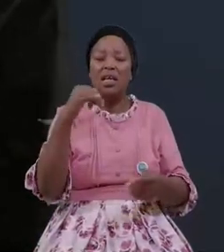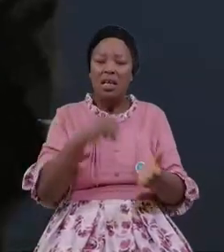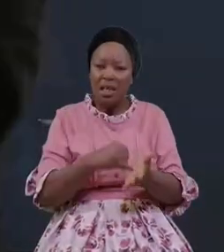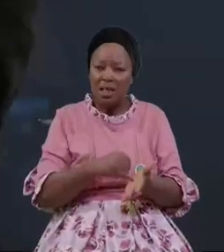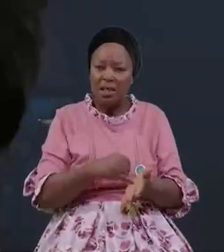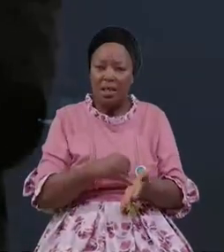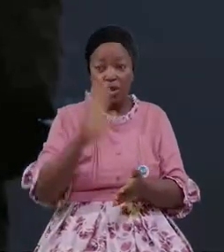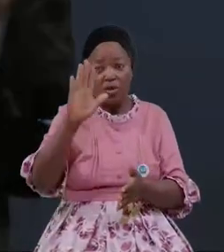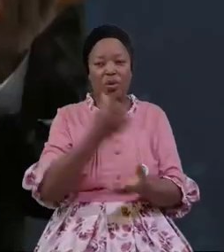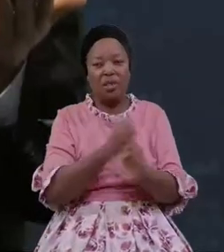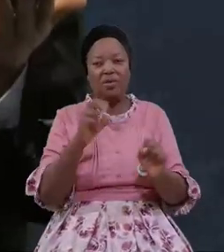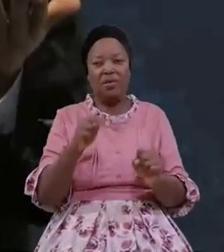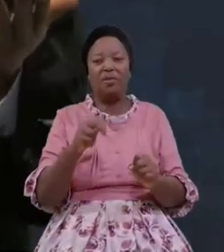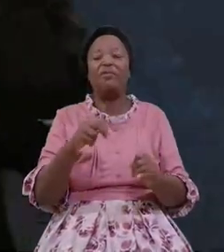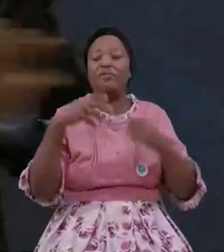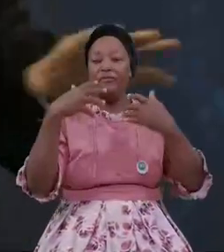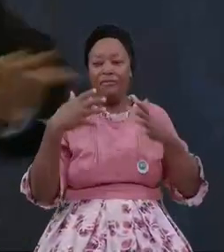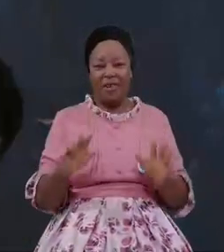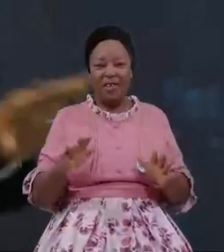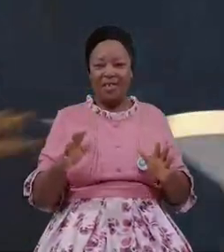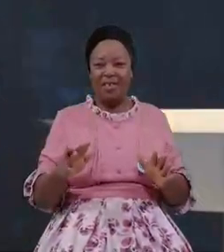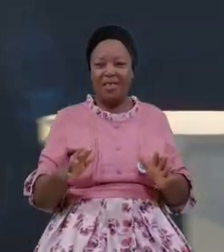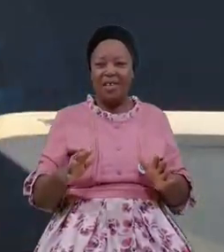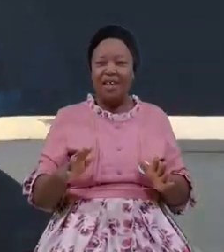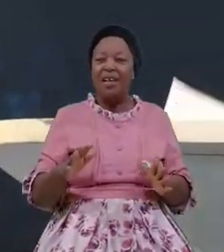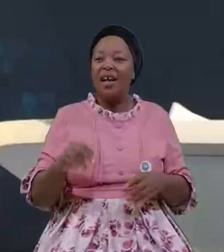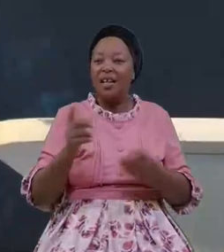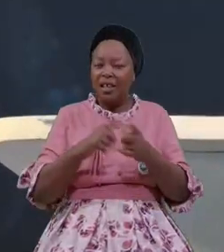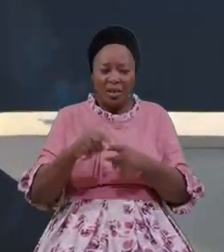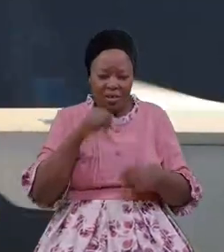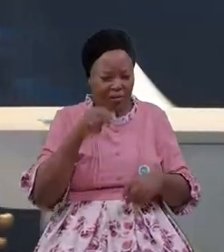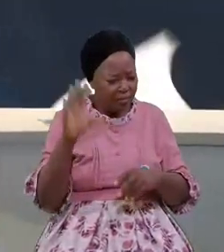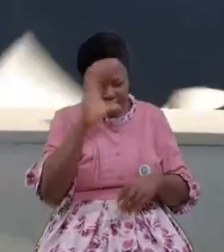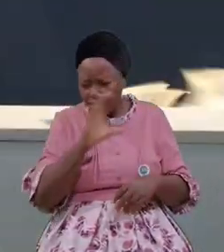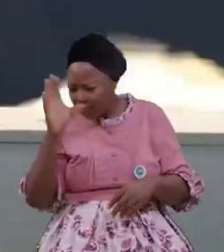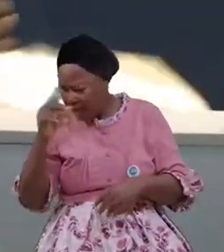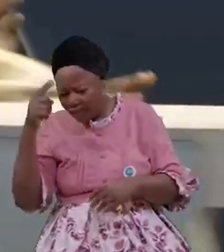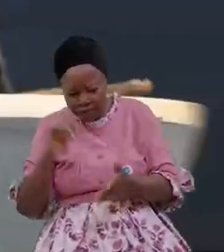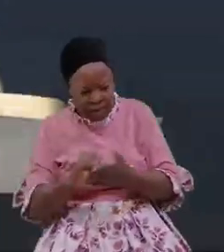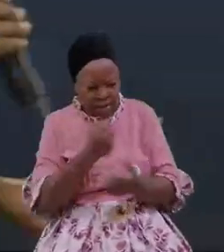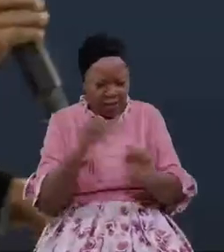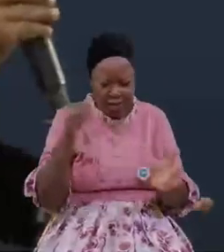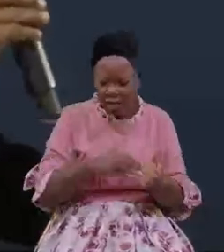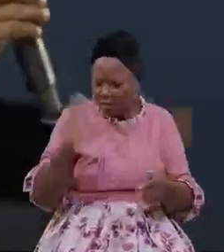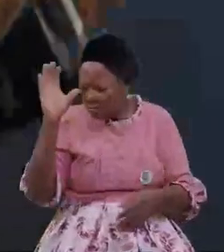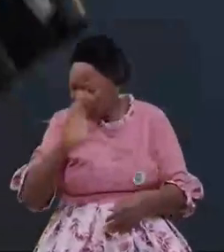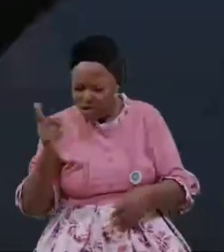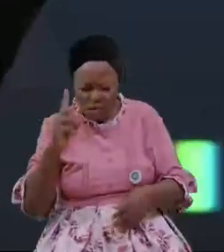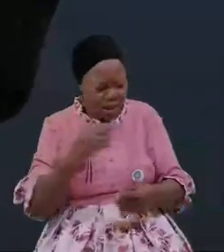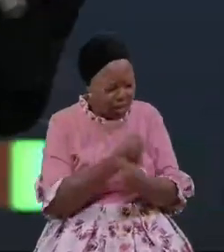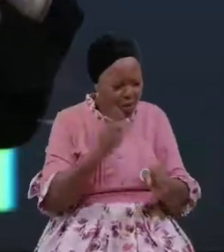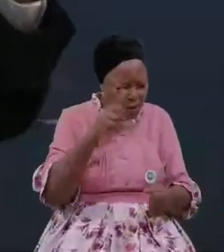tout ton salut finalisé tu ne regardes pas ici et là où est le salut où est le